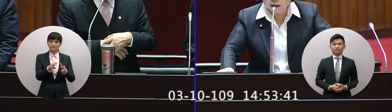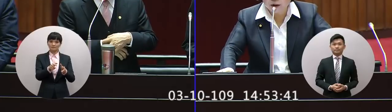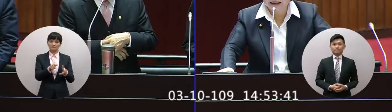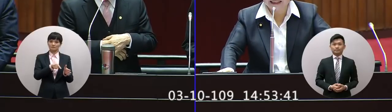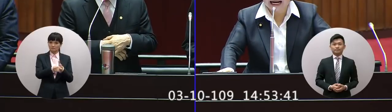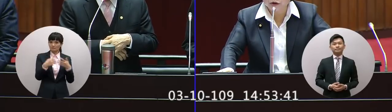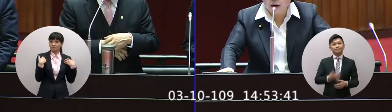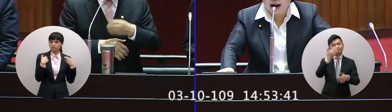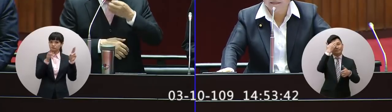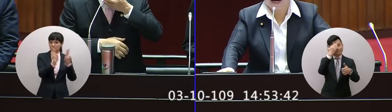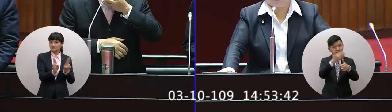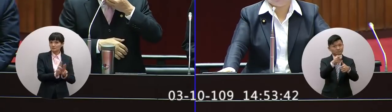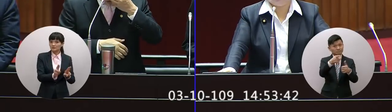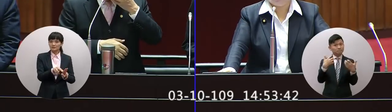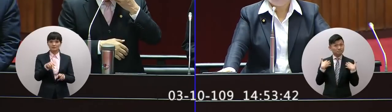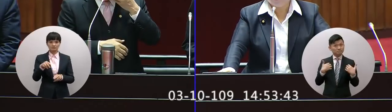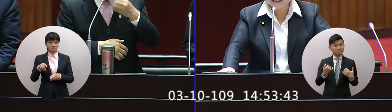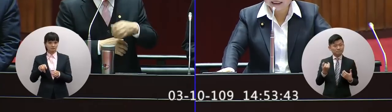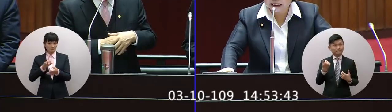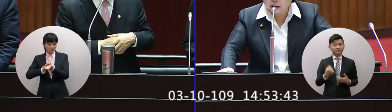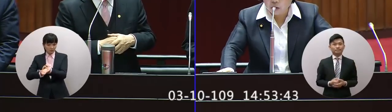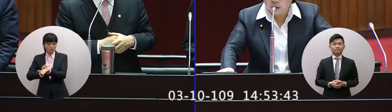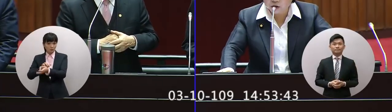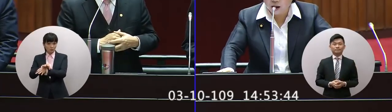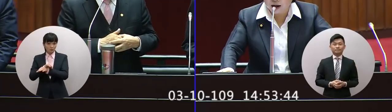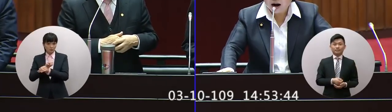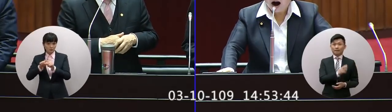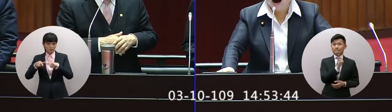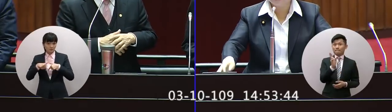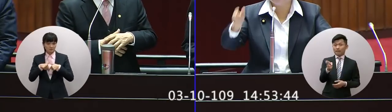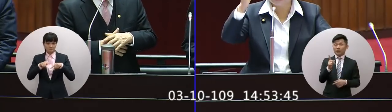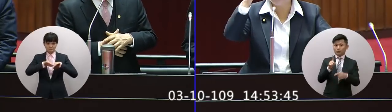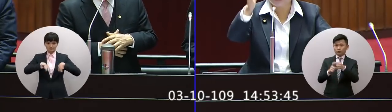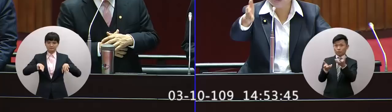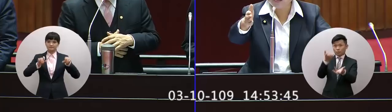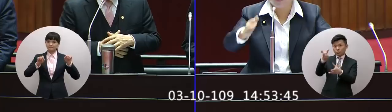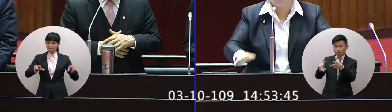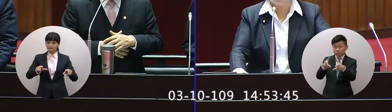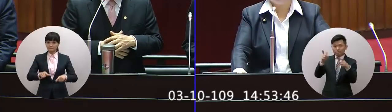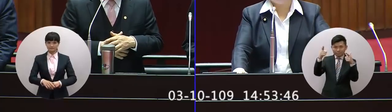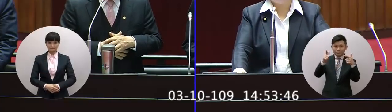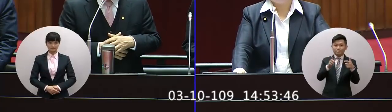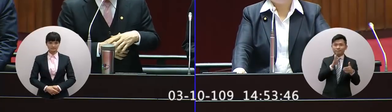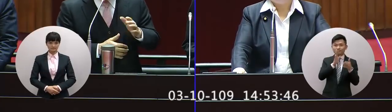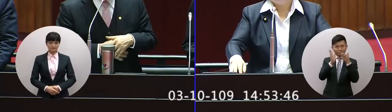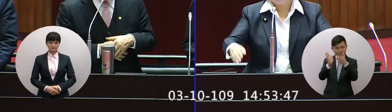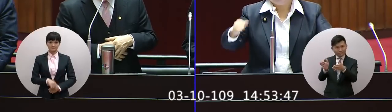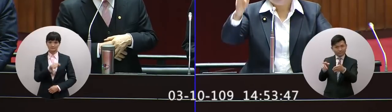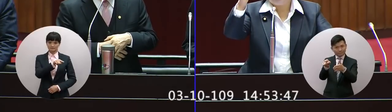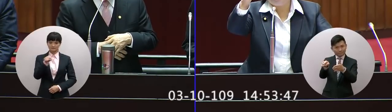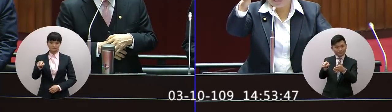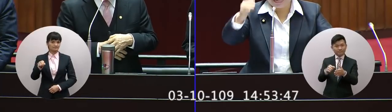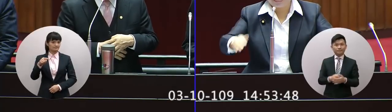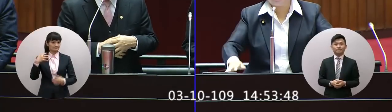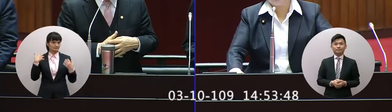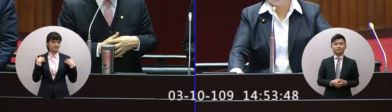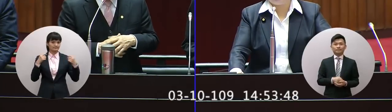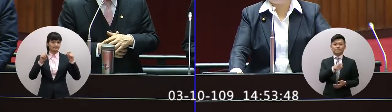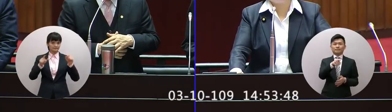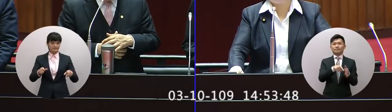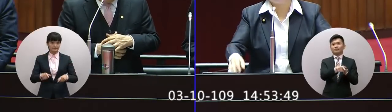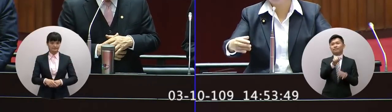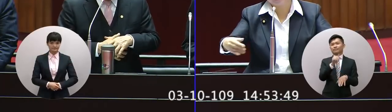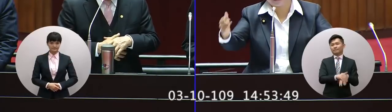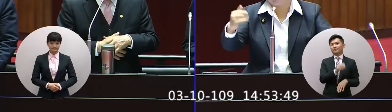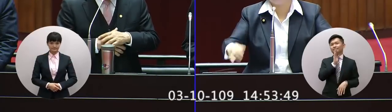学中心。 拜托你来做好吗？ 不敢。 不是请中火做，而是针对中火。 这个搞错单位了。 你内行的